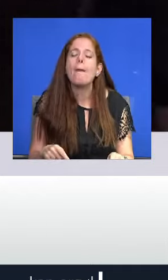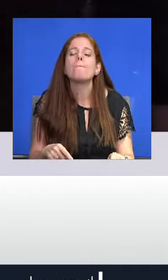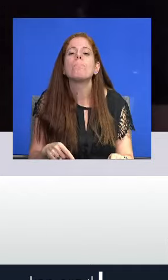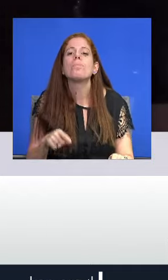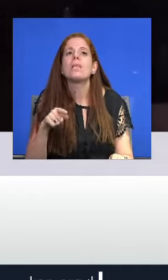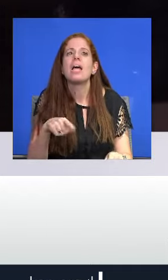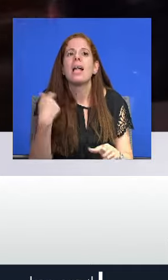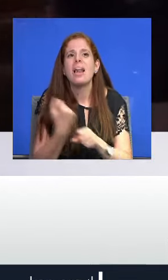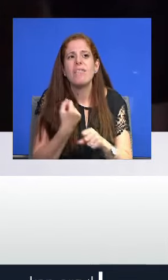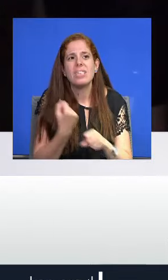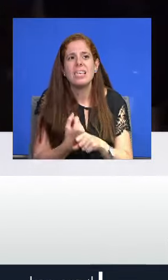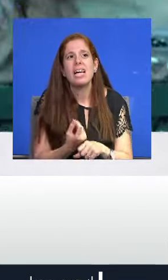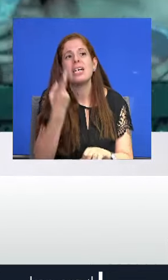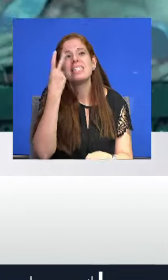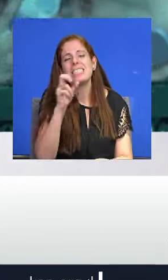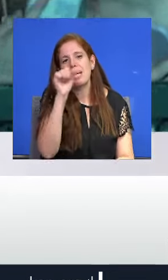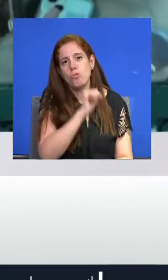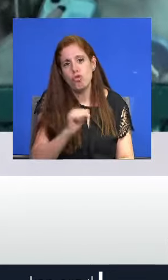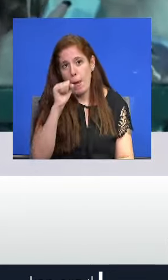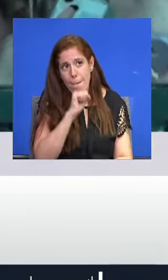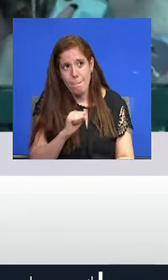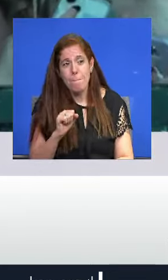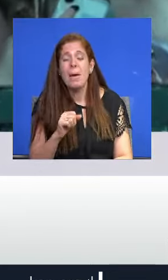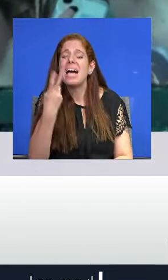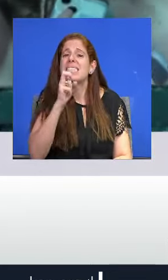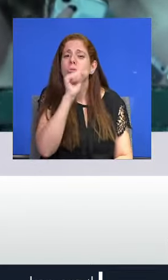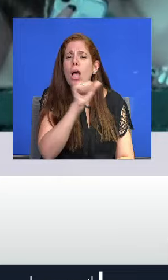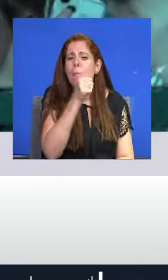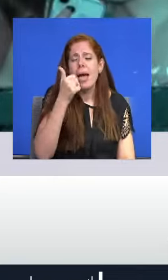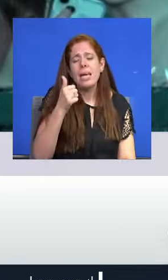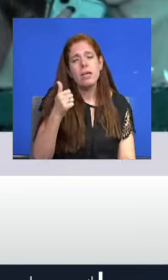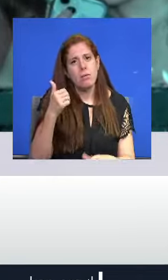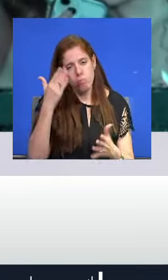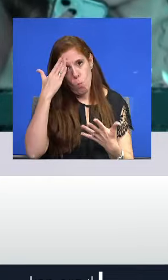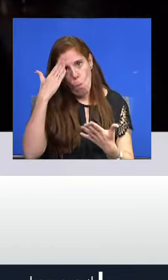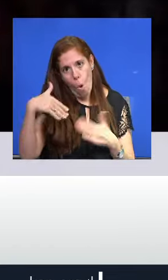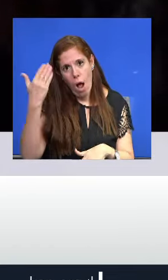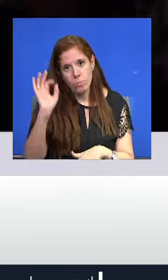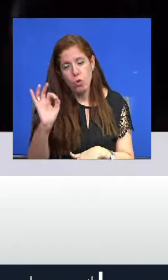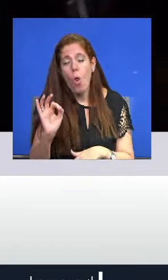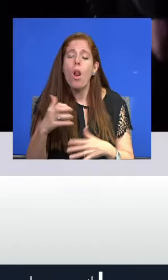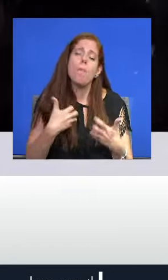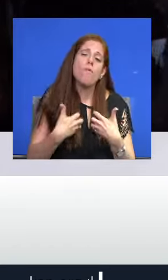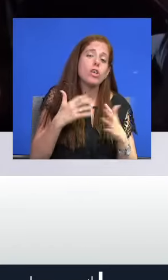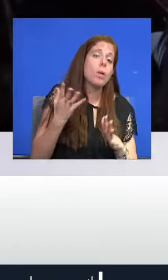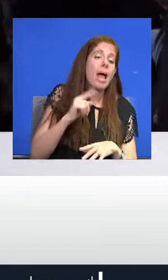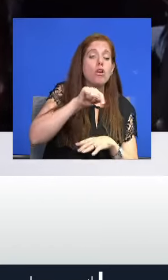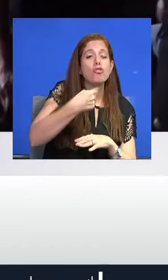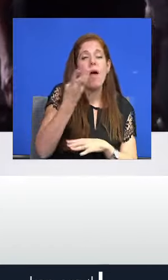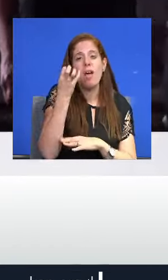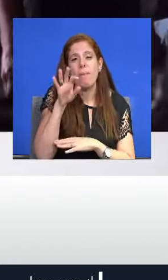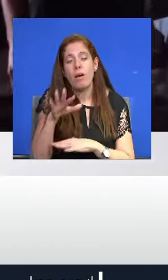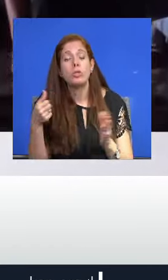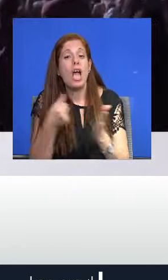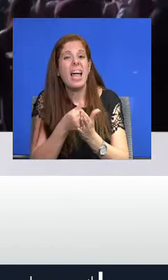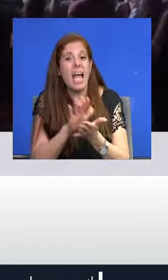לביצוע של 20 שירים, 20 השירים הכי מושמעים שלו, למופע של בערך שעה 45, שצפוי להסתיים עד השעה